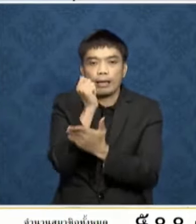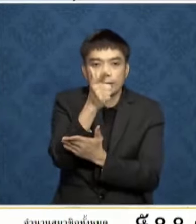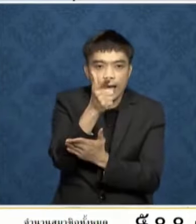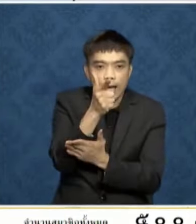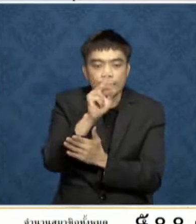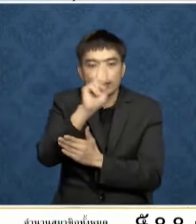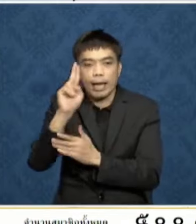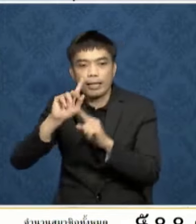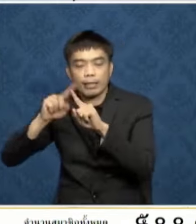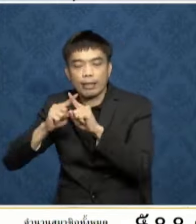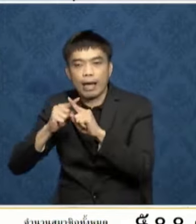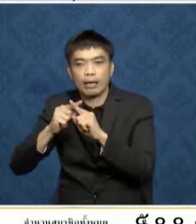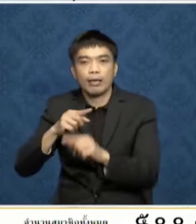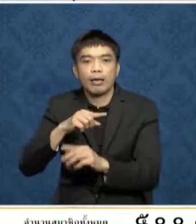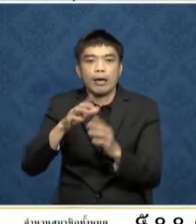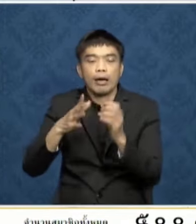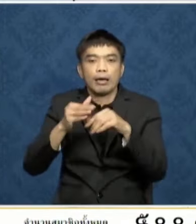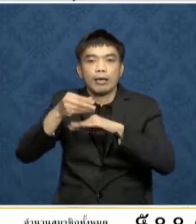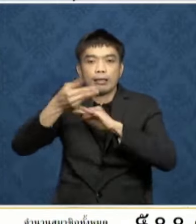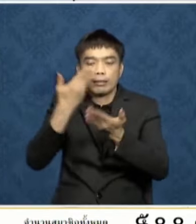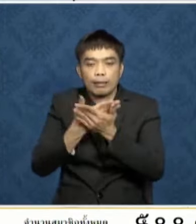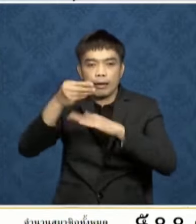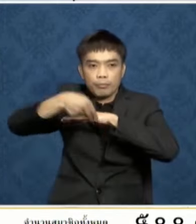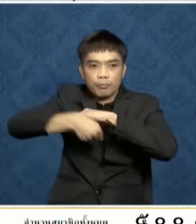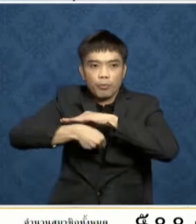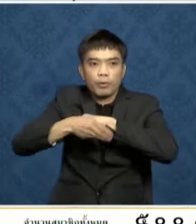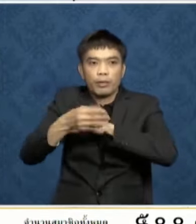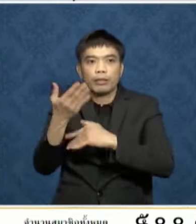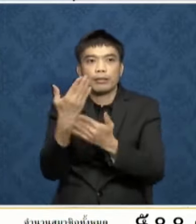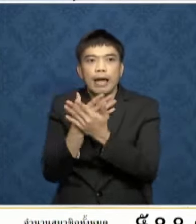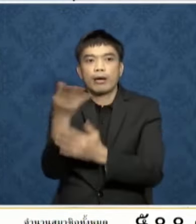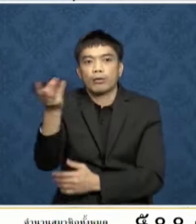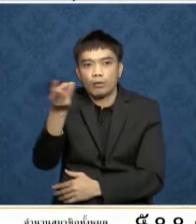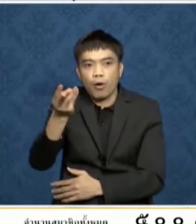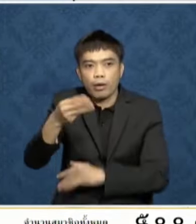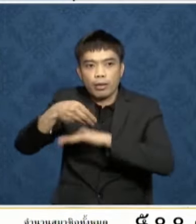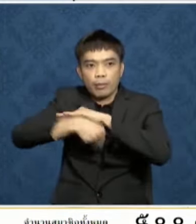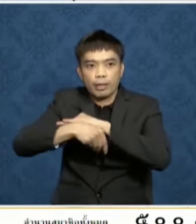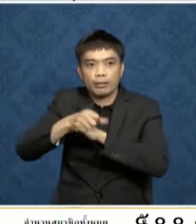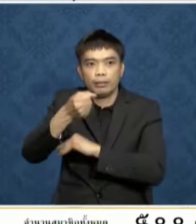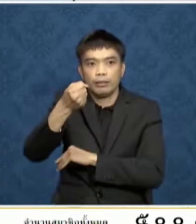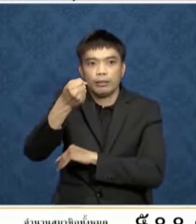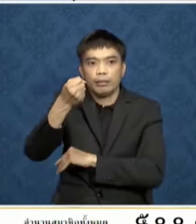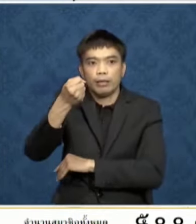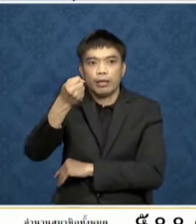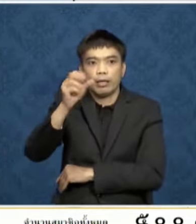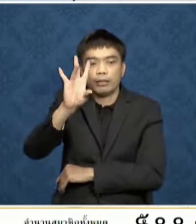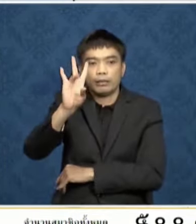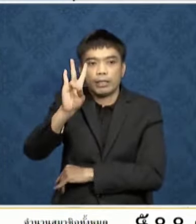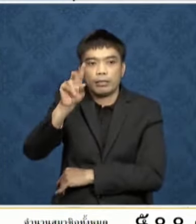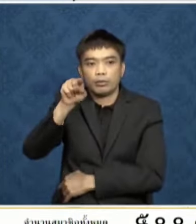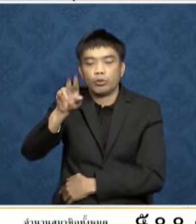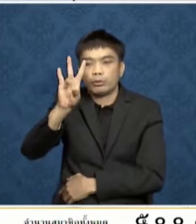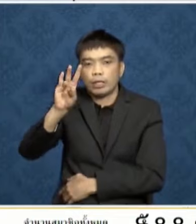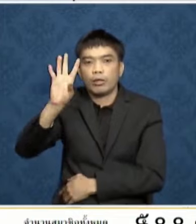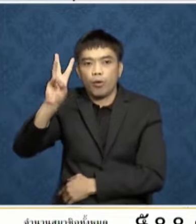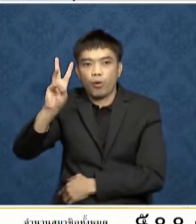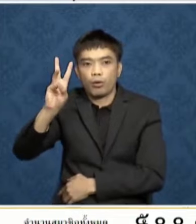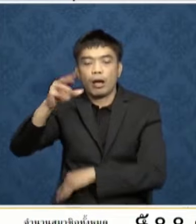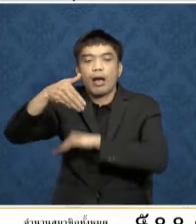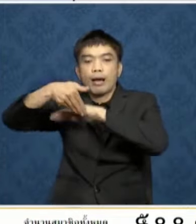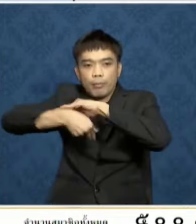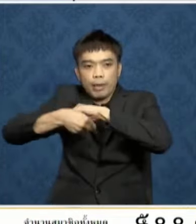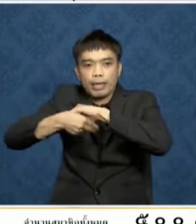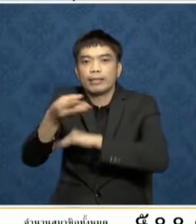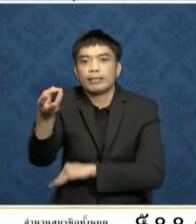66มีกำไรเพีง 7.6 ล้านบาทเทานั้นเองหากจะยกระดับโรงงานอัพเกรดลายผลิเพอเพิมขีดสัธนะหรอแ้แต